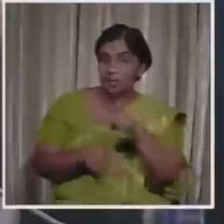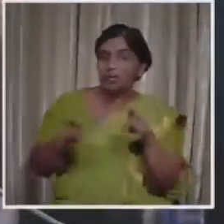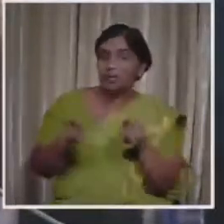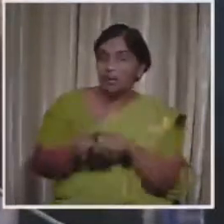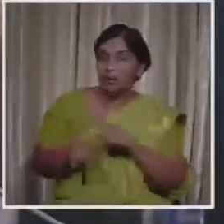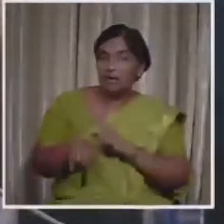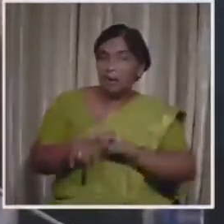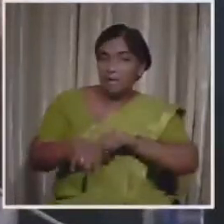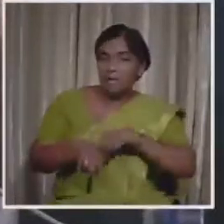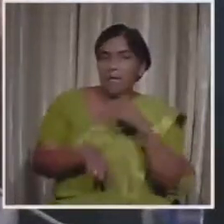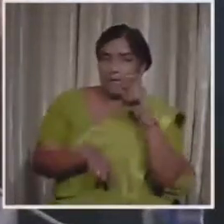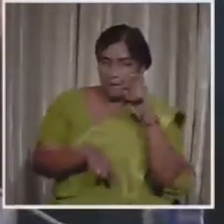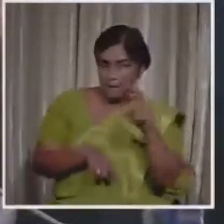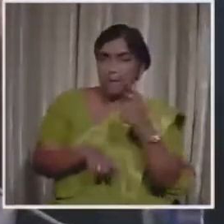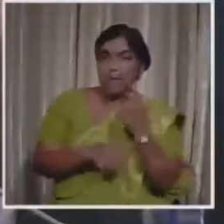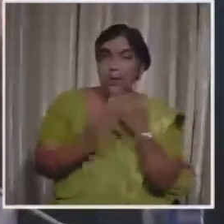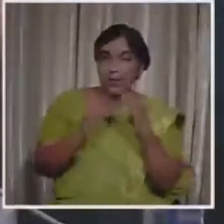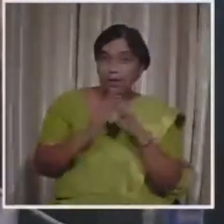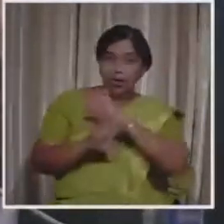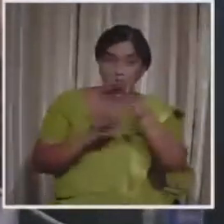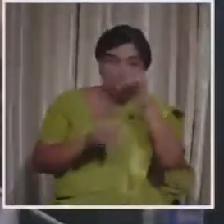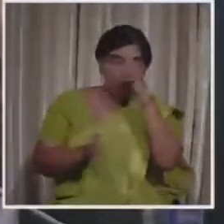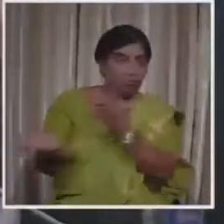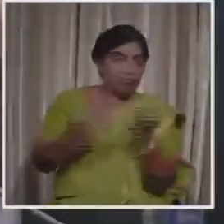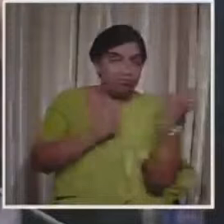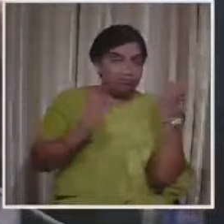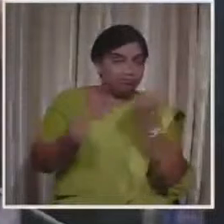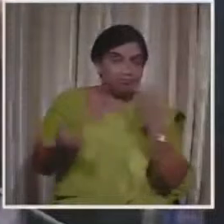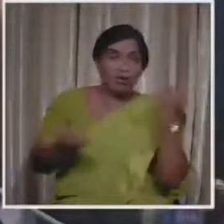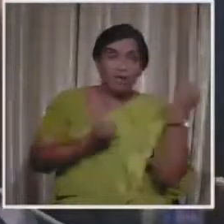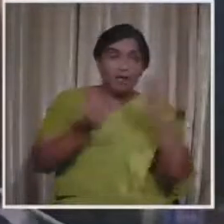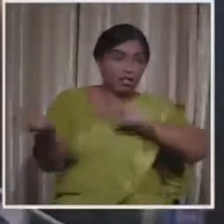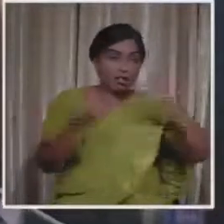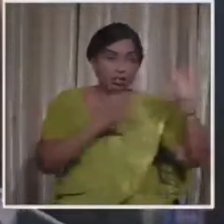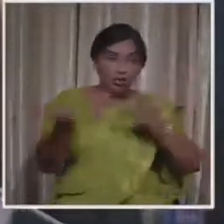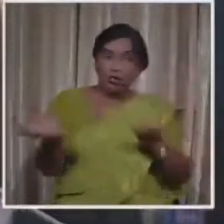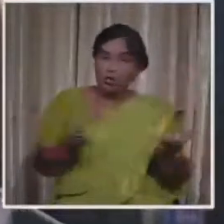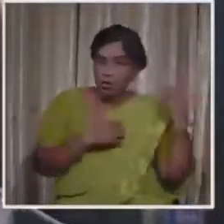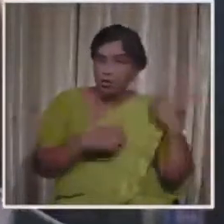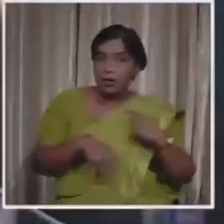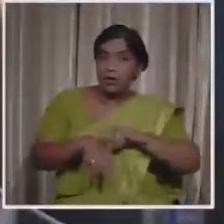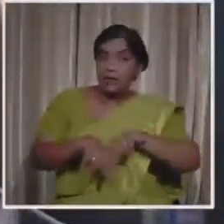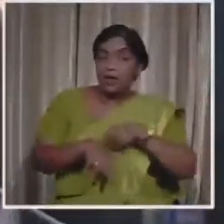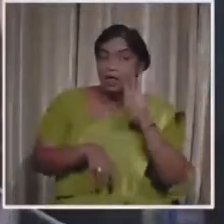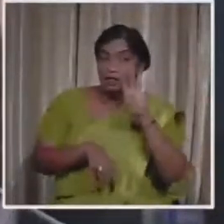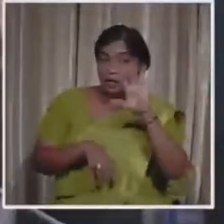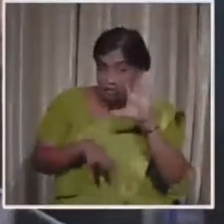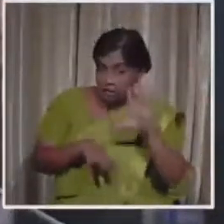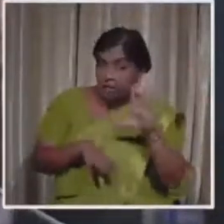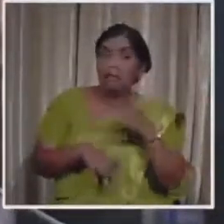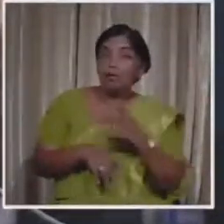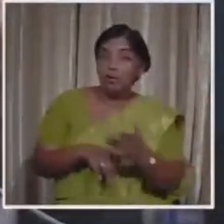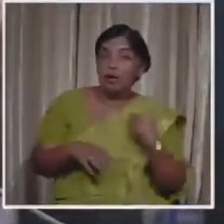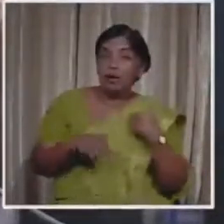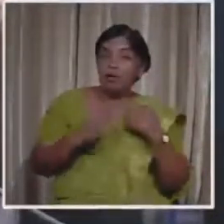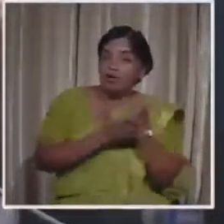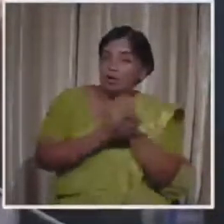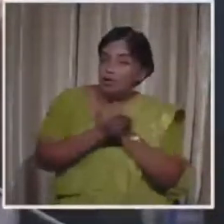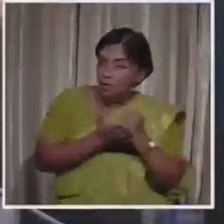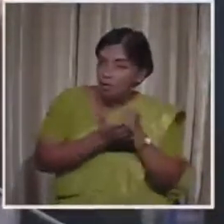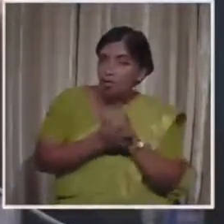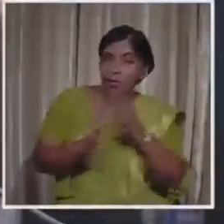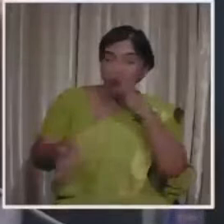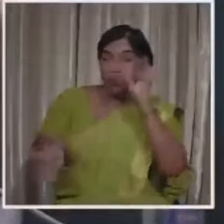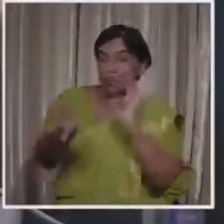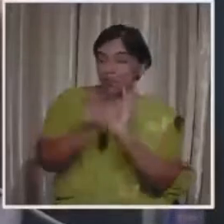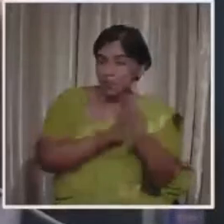විනාඩි 35ක් ගෙදර තිබ්බ බඩු ටික හොරා කාලා වාහනවල පටවගෙන ගිහිල්ලා තව විනාඩි 45ක් මගේ තිබුණු සකල සබාවම ගිනි